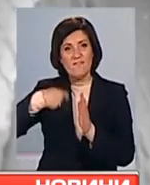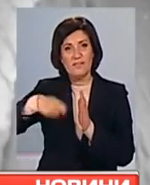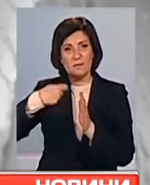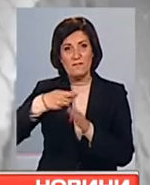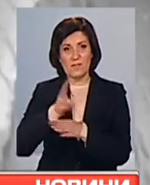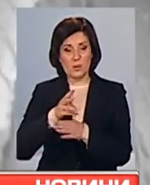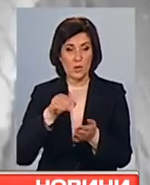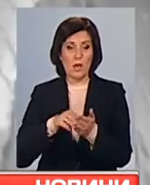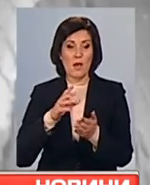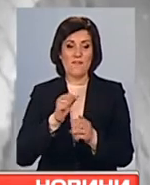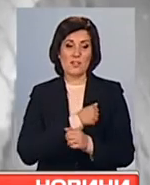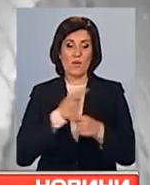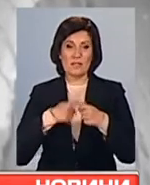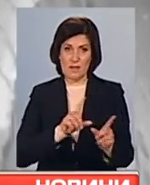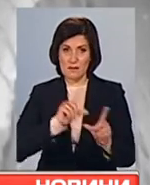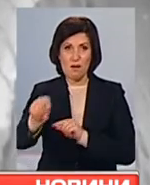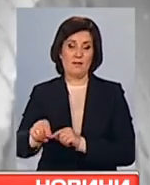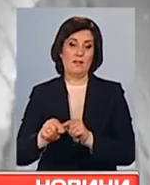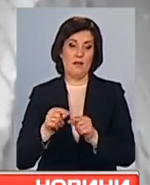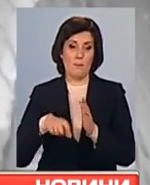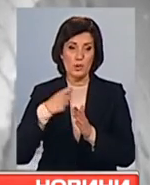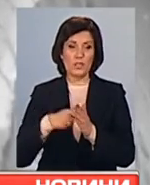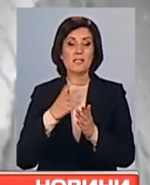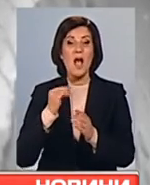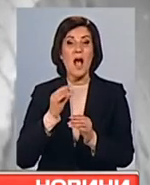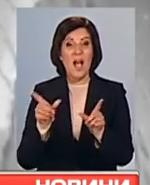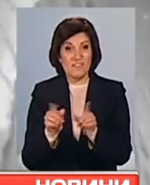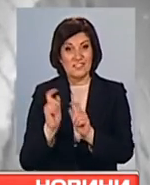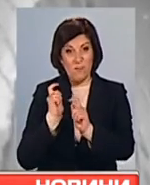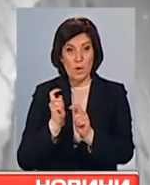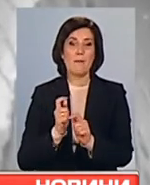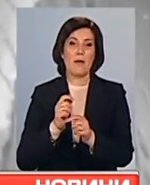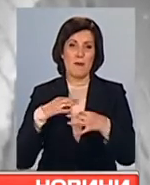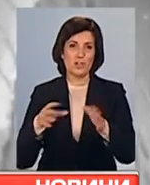Військова техніка їде Донецьком слідом за білими фурами машини з артилерійською зброєю.